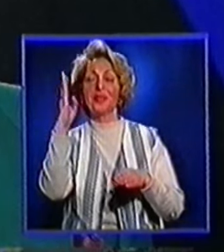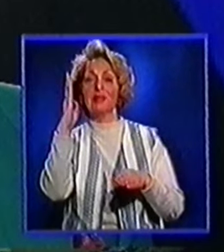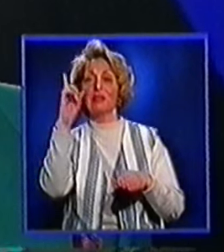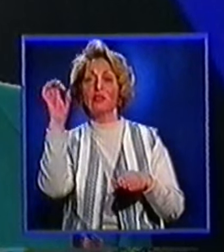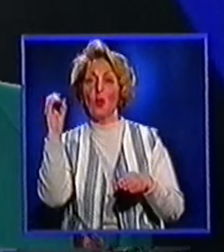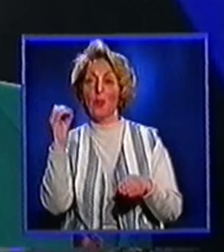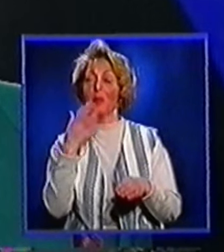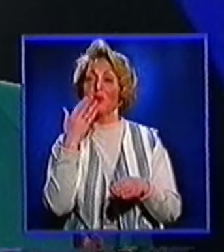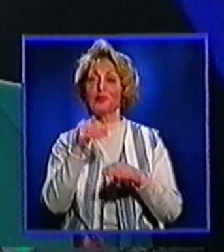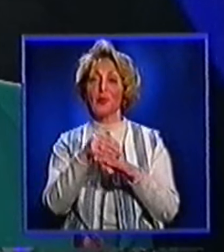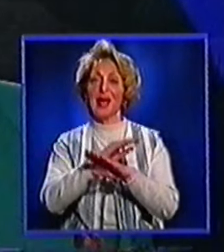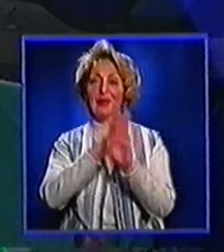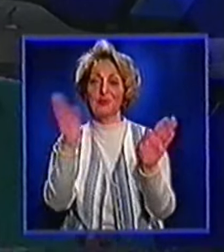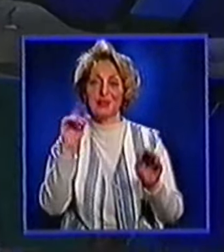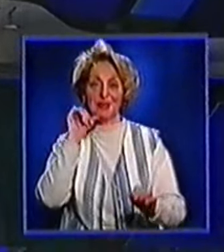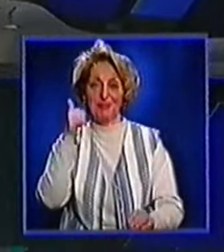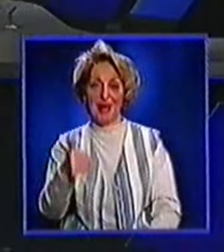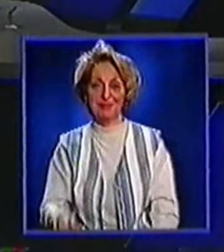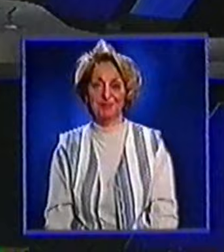tous et à demain.